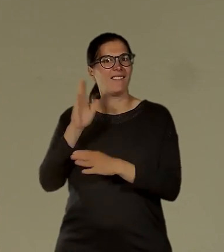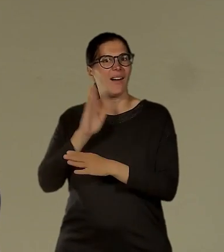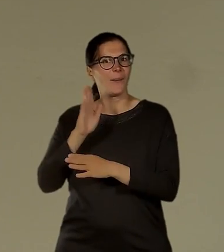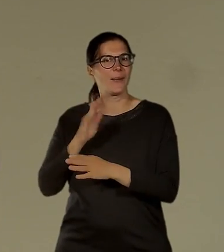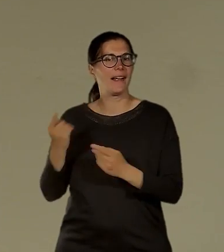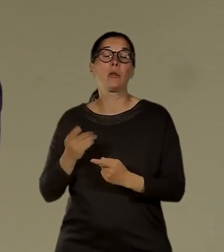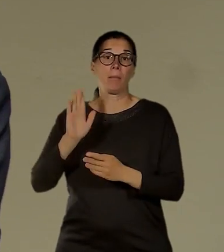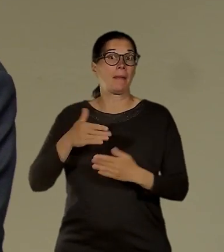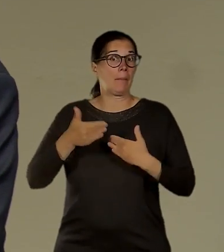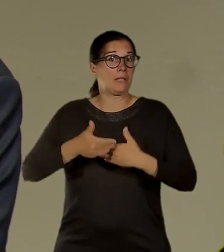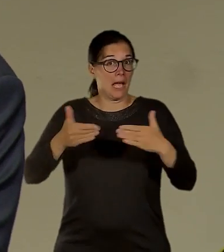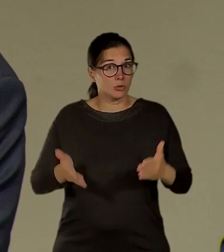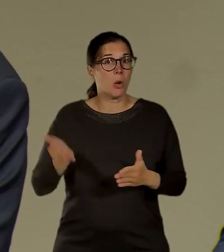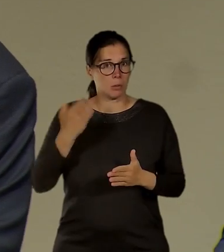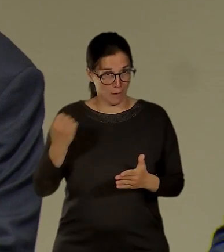to město fungovalo...